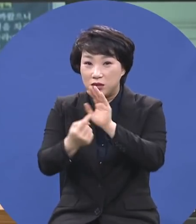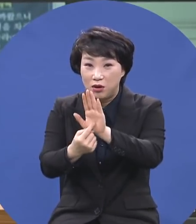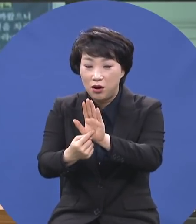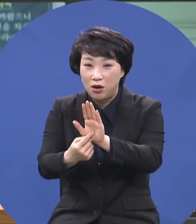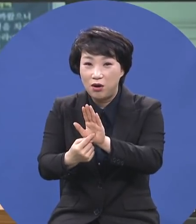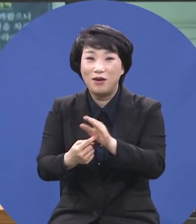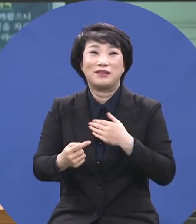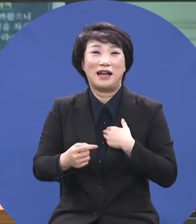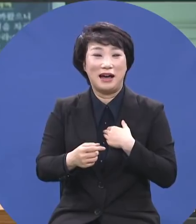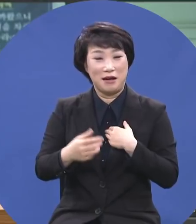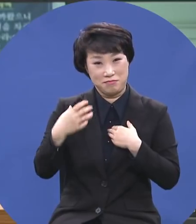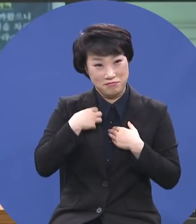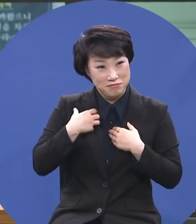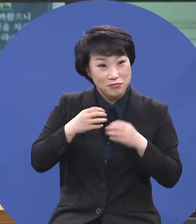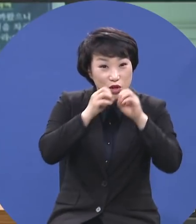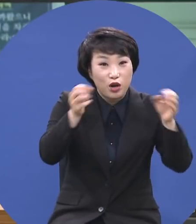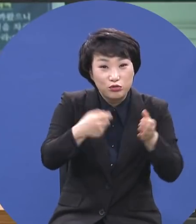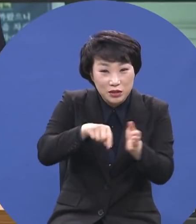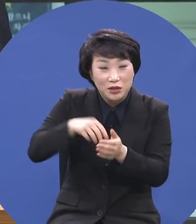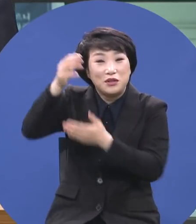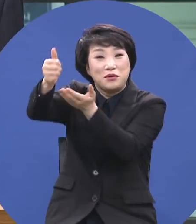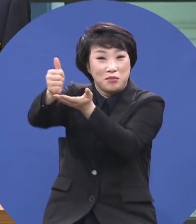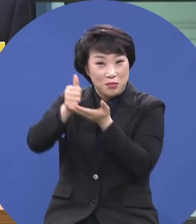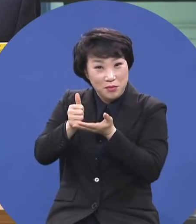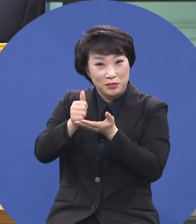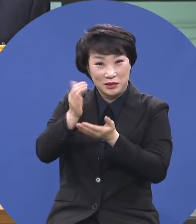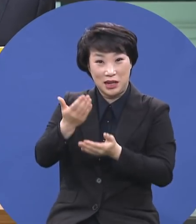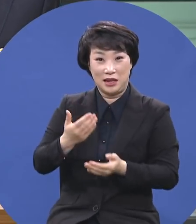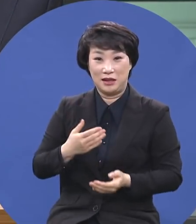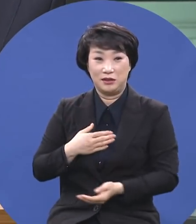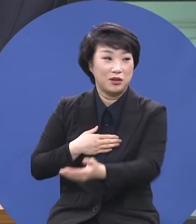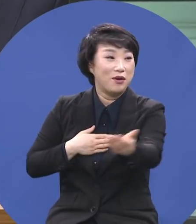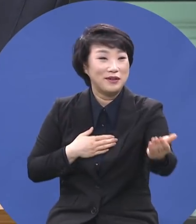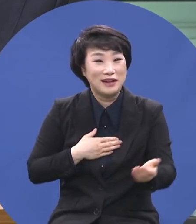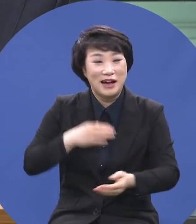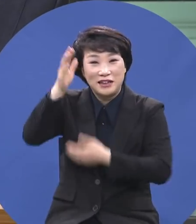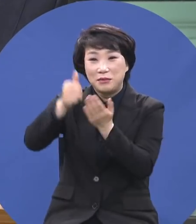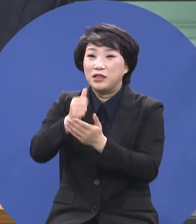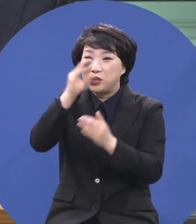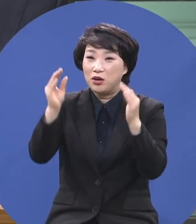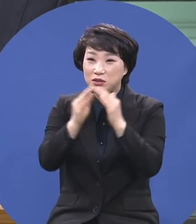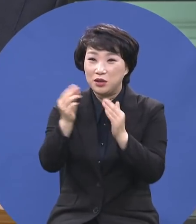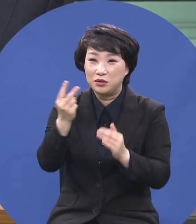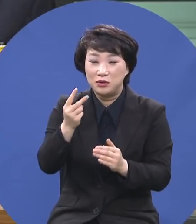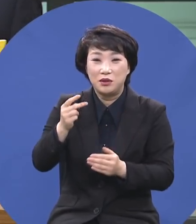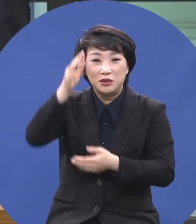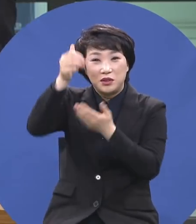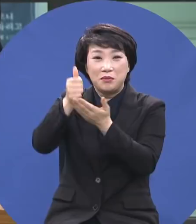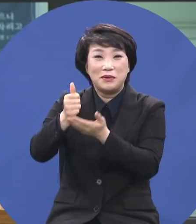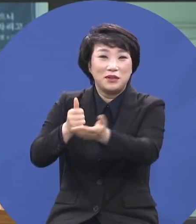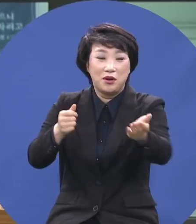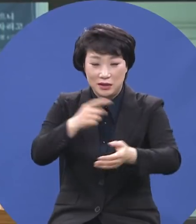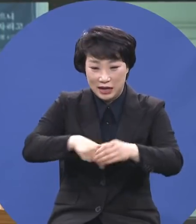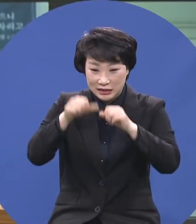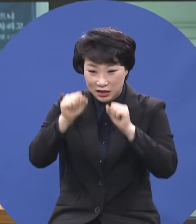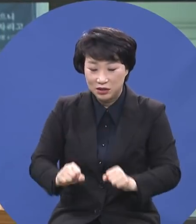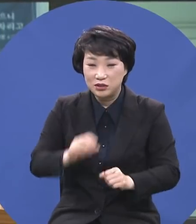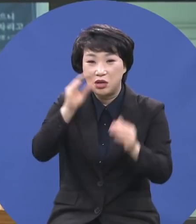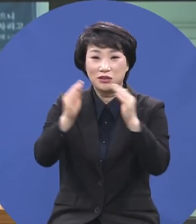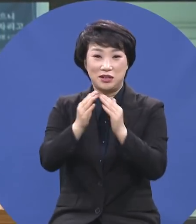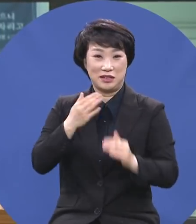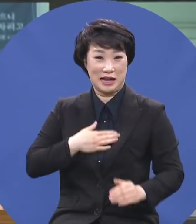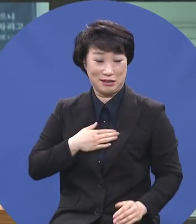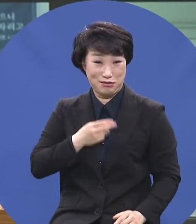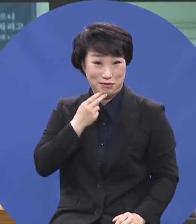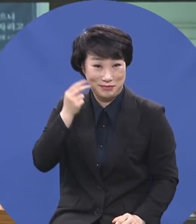증거를 나를 통해 하기 위해서 모시게 되나니, 그래서 너희가 하나님의 전인 것과 성령이 구하는